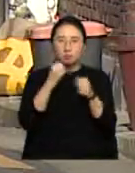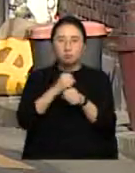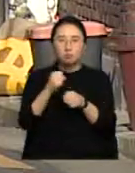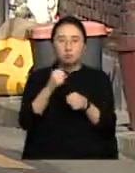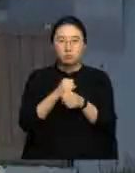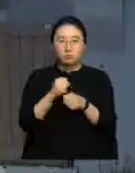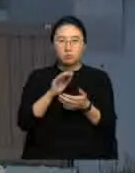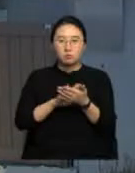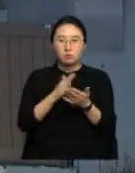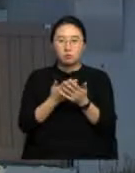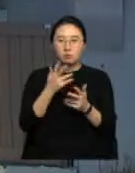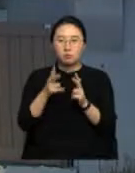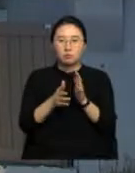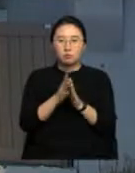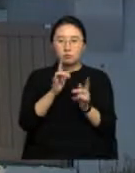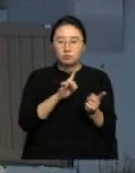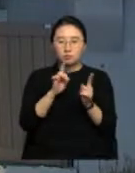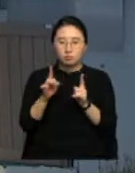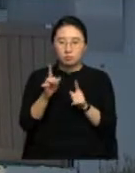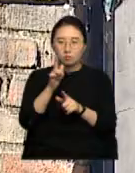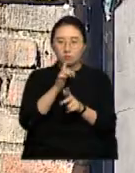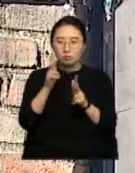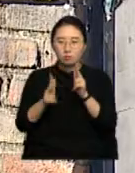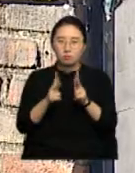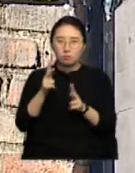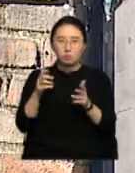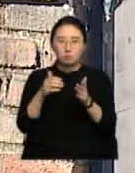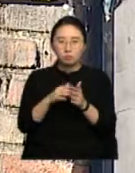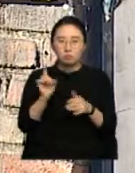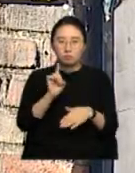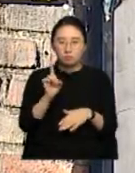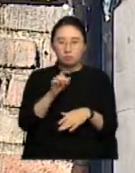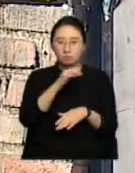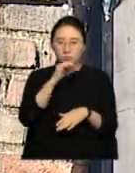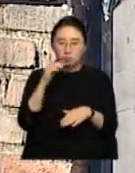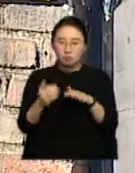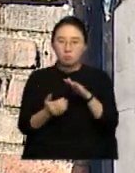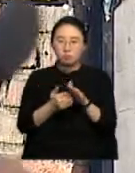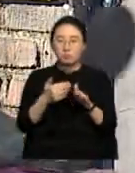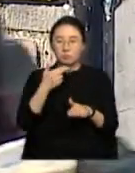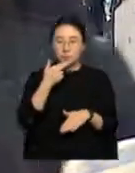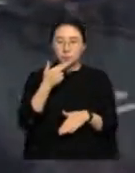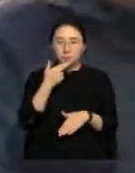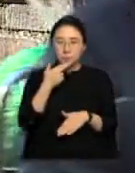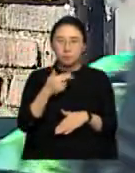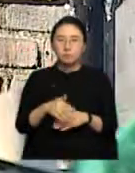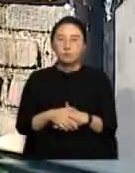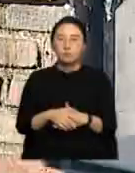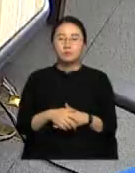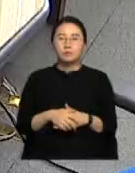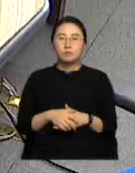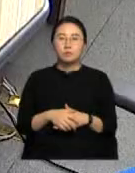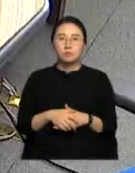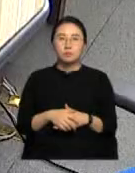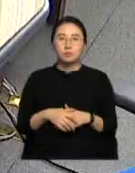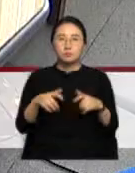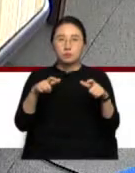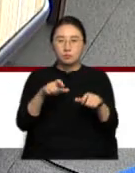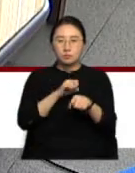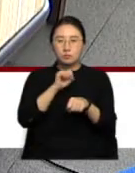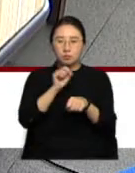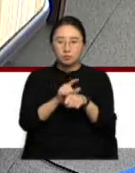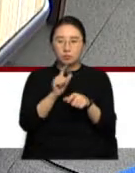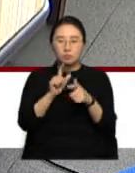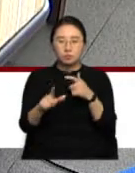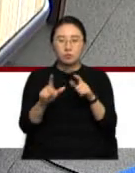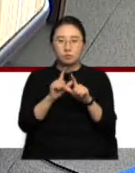가로주택 정비 사업과 도시재생, 뉴타운 사업까지 어느 것 하나 제대로 이루어지지 않은 천호동의 현실. 지역 특성을